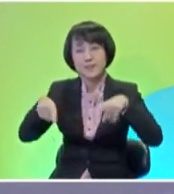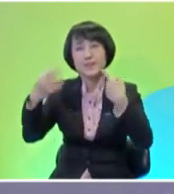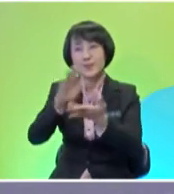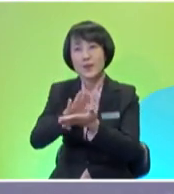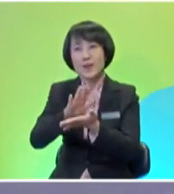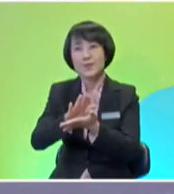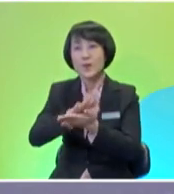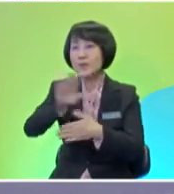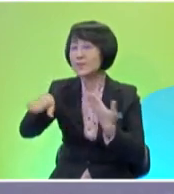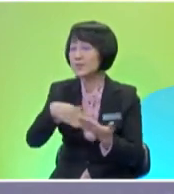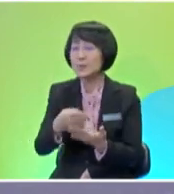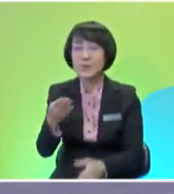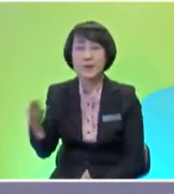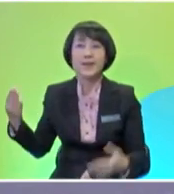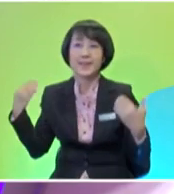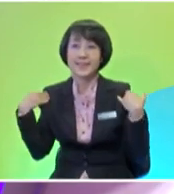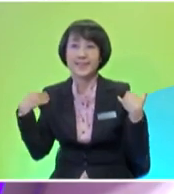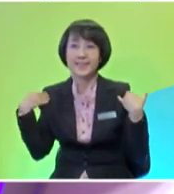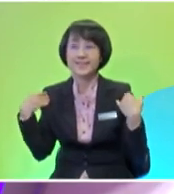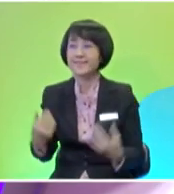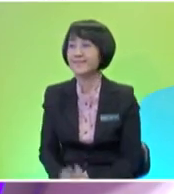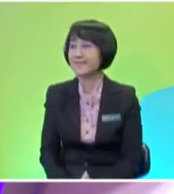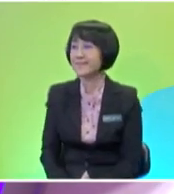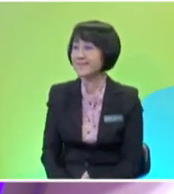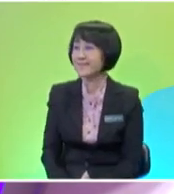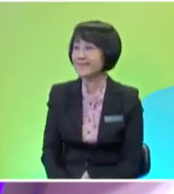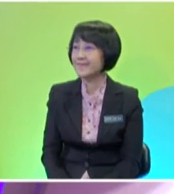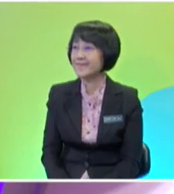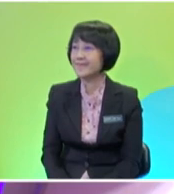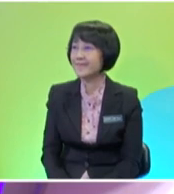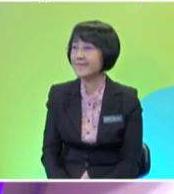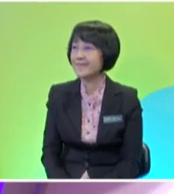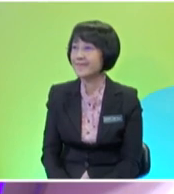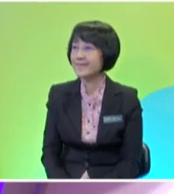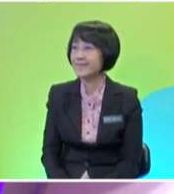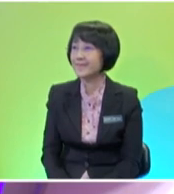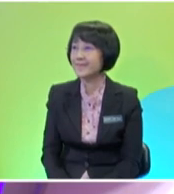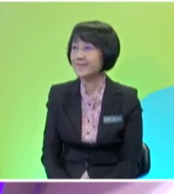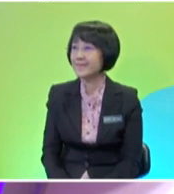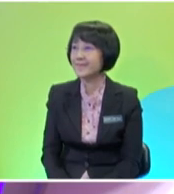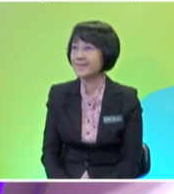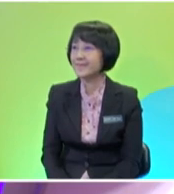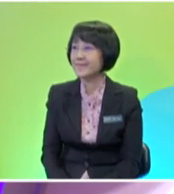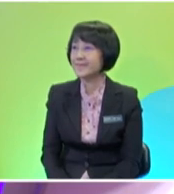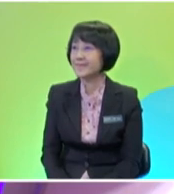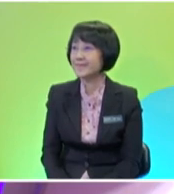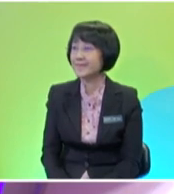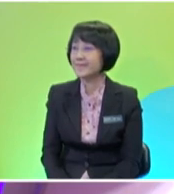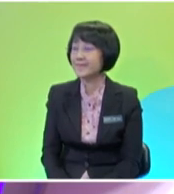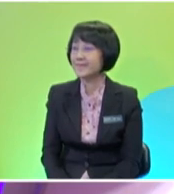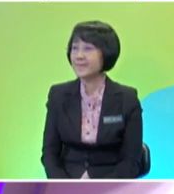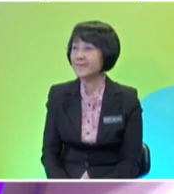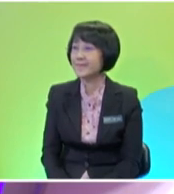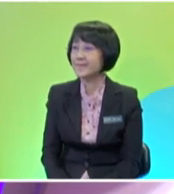Ya, lagipun kita boleh belajar buat kipas solar. Ya, macam ni saya terlebih potong ni. Sikit lagi, satu lagi sisi.